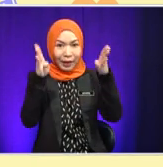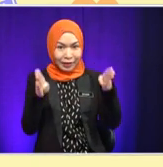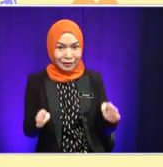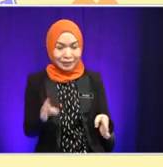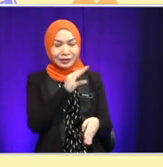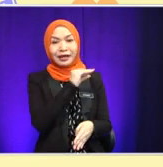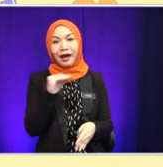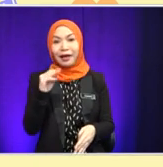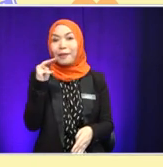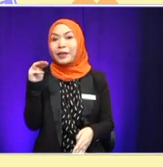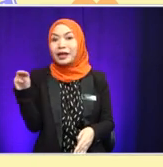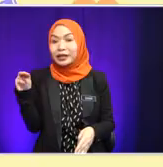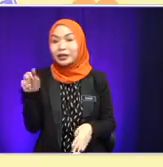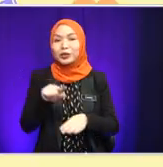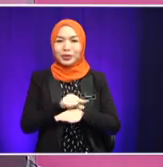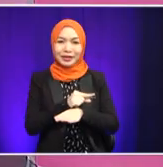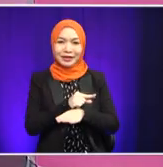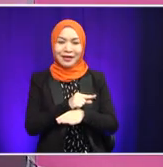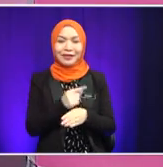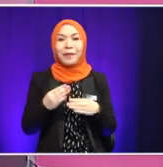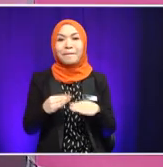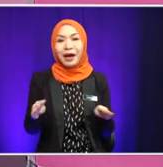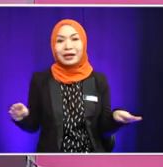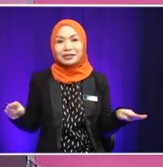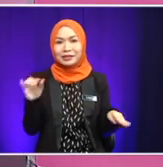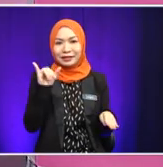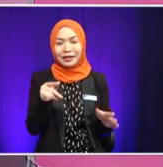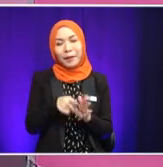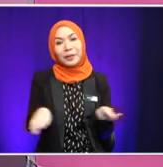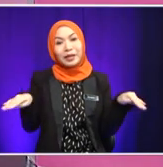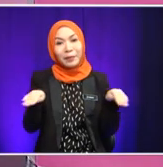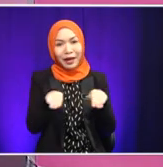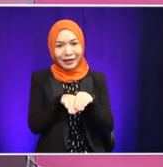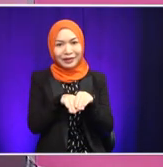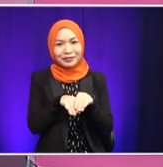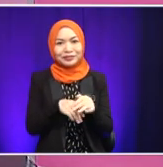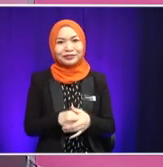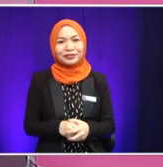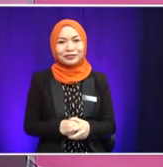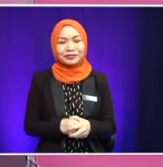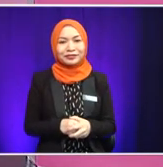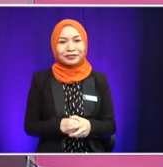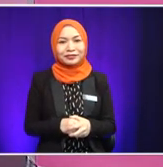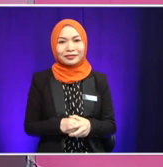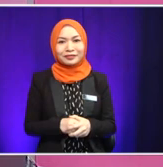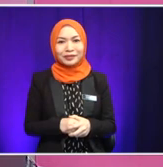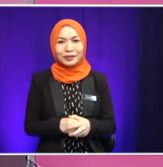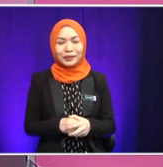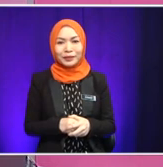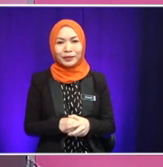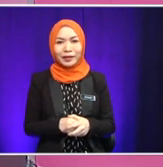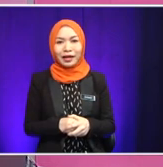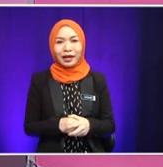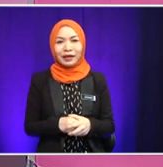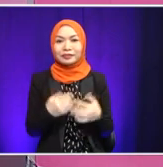menggunakan bahasa yang berbagai Oke kita dapatkan nama